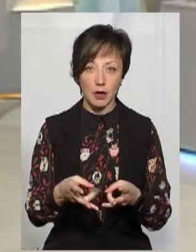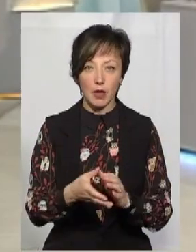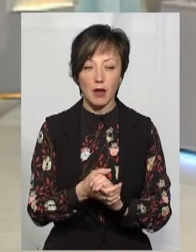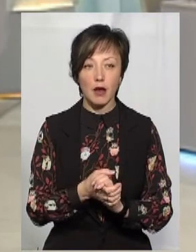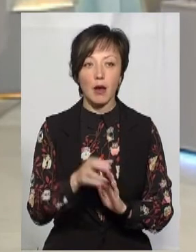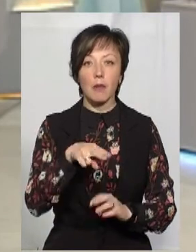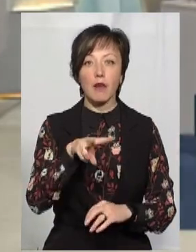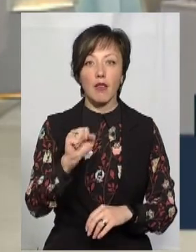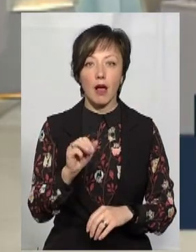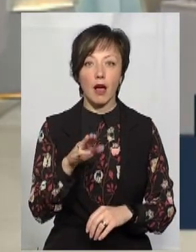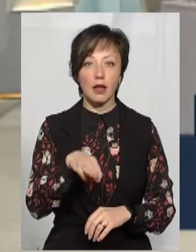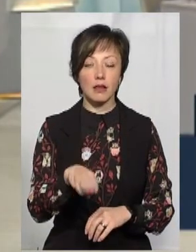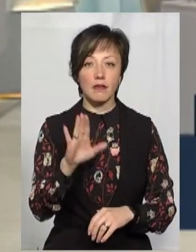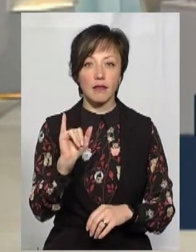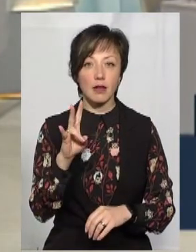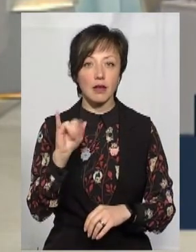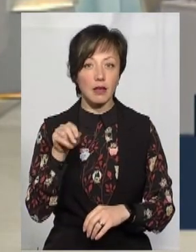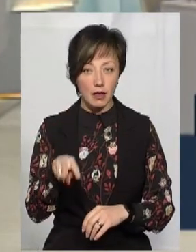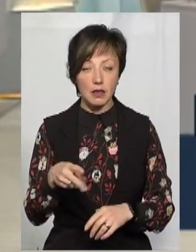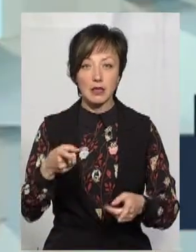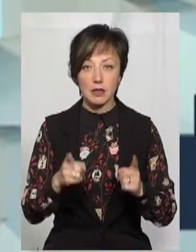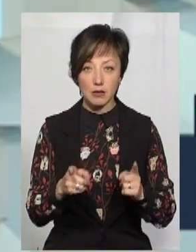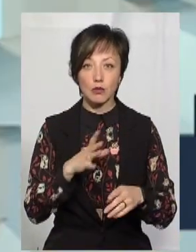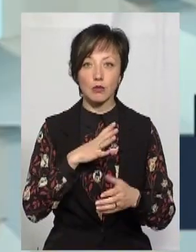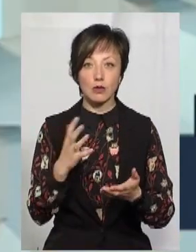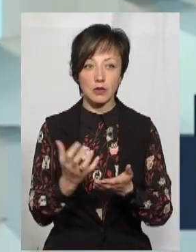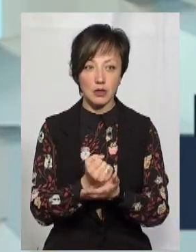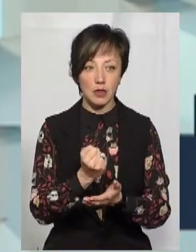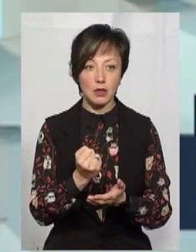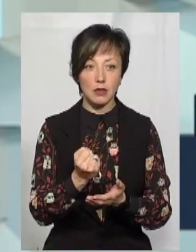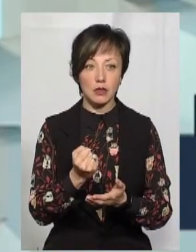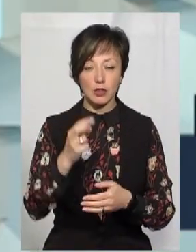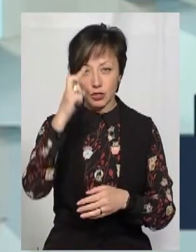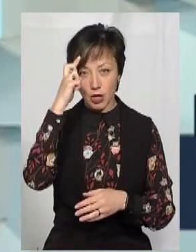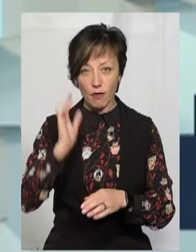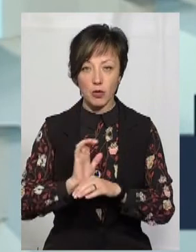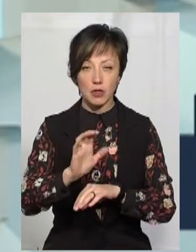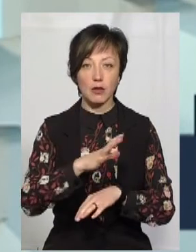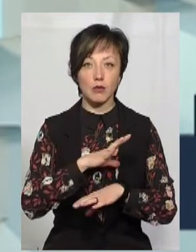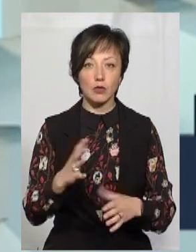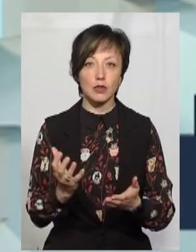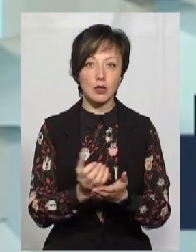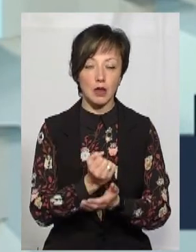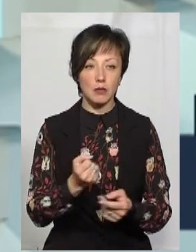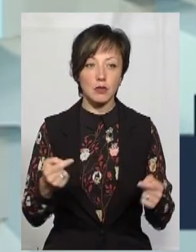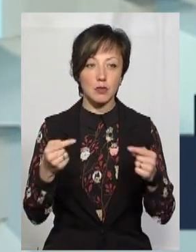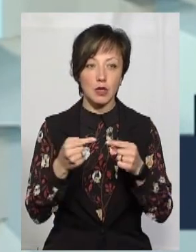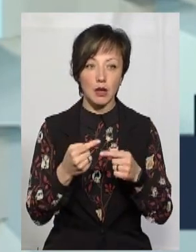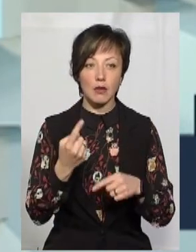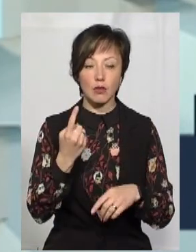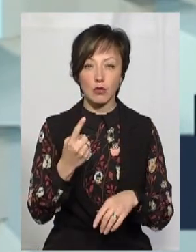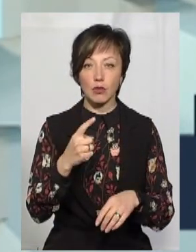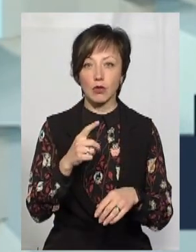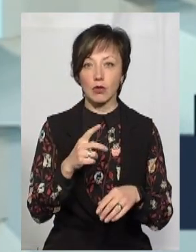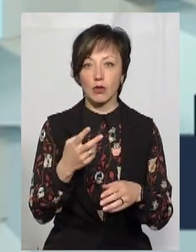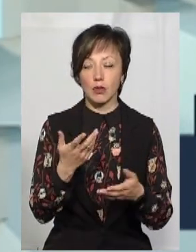План квініл, дійсно, ми вчора запитували про нього, він був знайдений, бо на той момент ще не було державної поставки, він був знайдений безпосередньо там і в одного